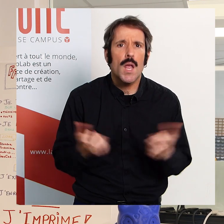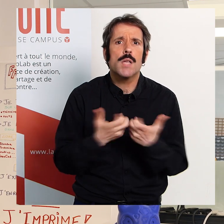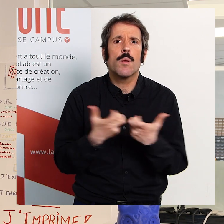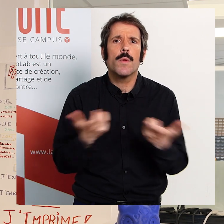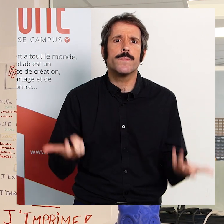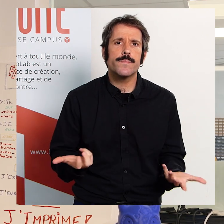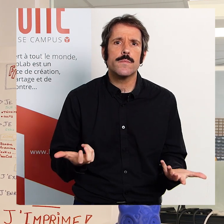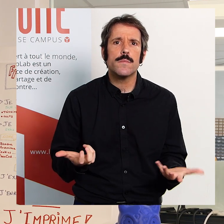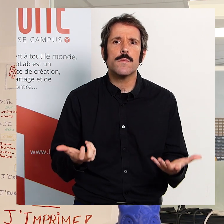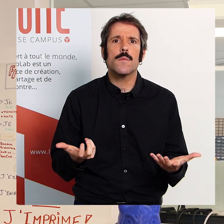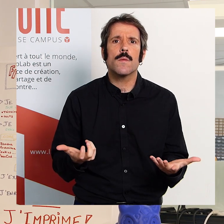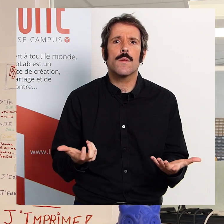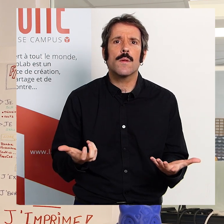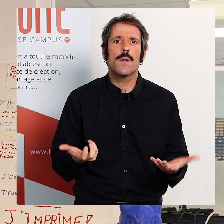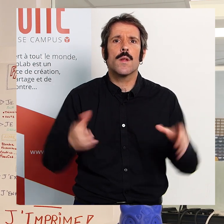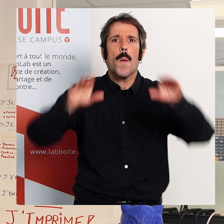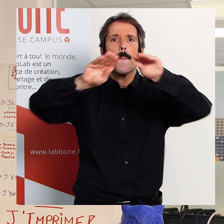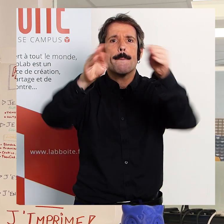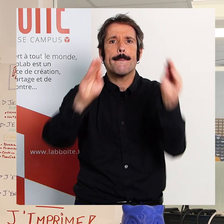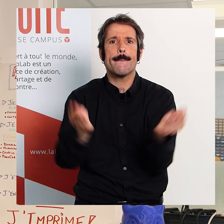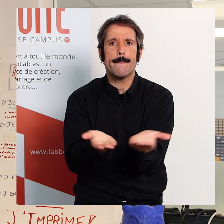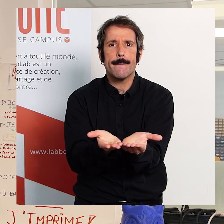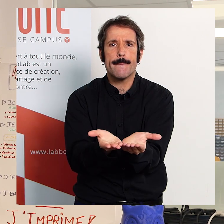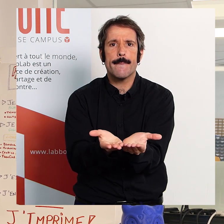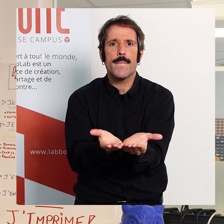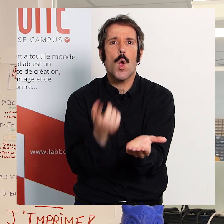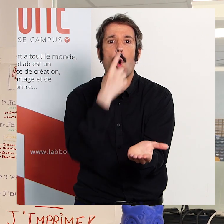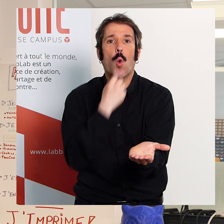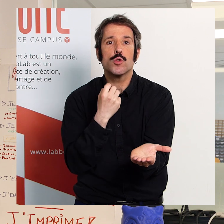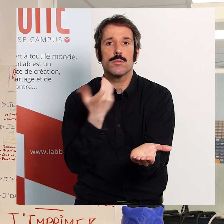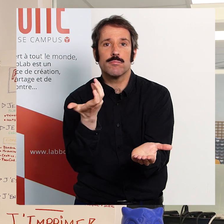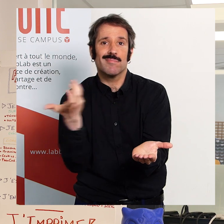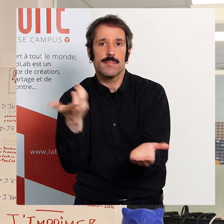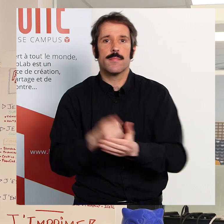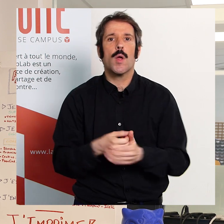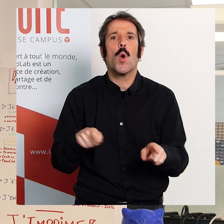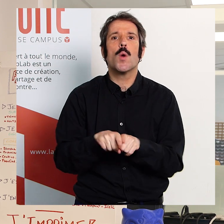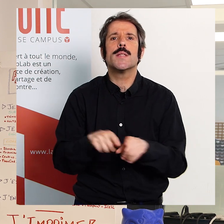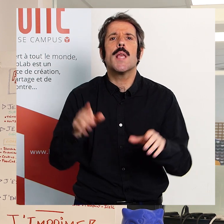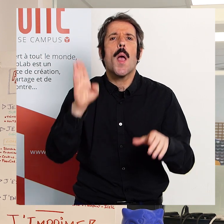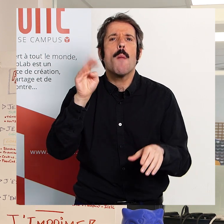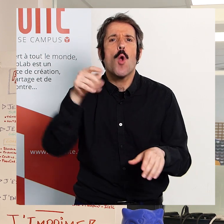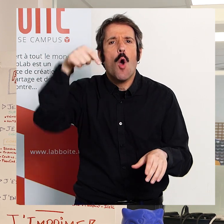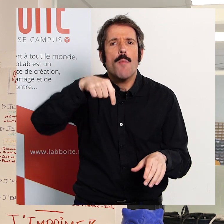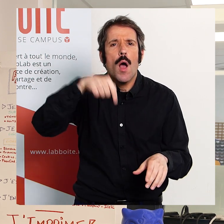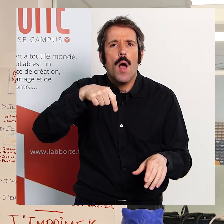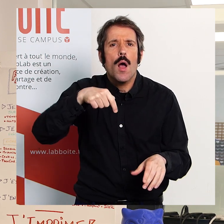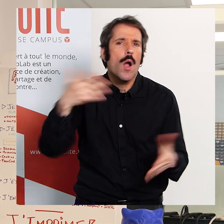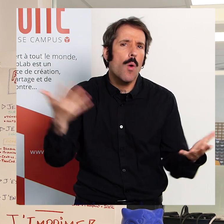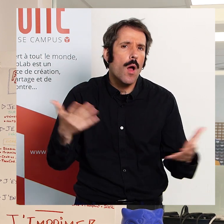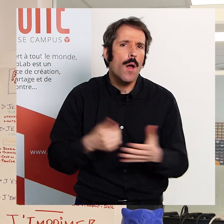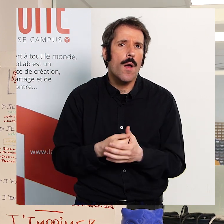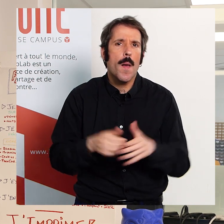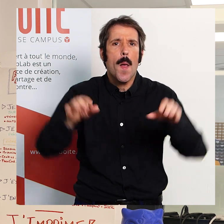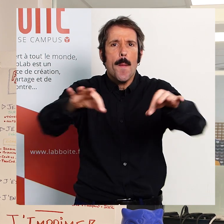haut. Vous voyez par exemple que la coque, c'est-à-dire la surface extérieure du modèle, apparaît en rouge. Vous avez aussi des lignes en bleu ici en